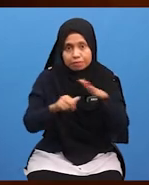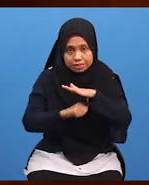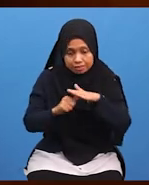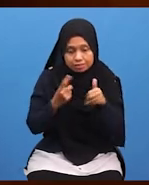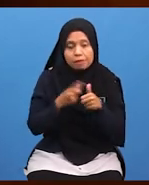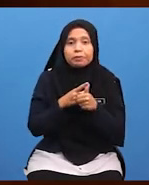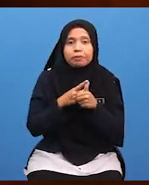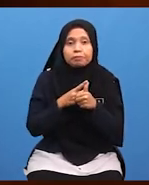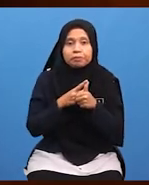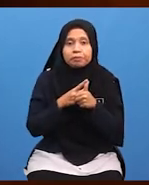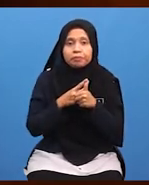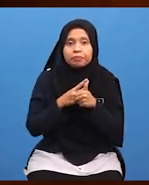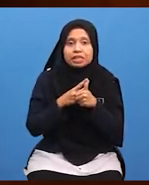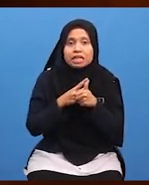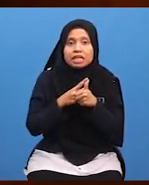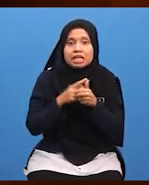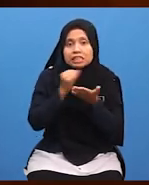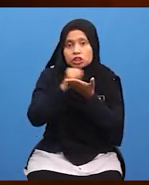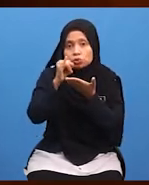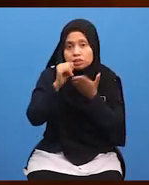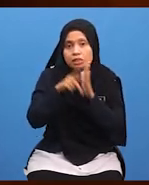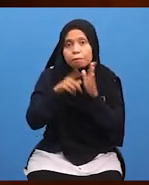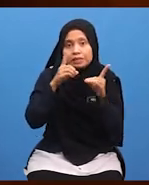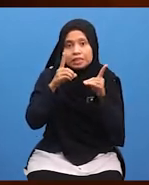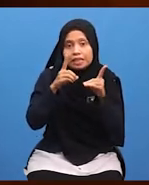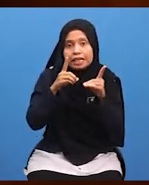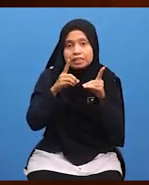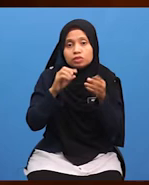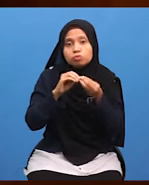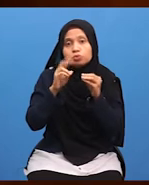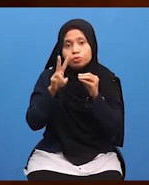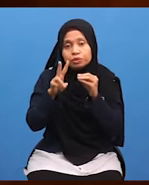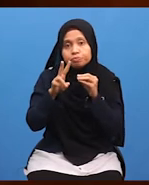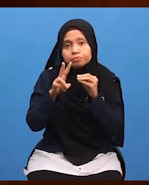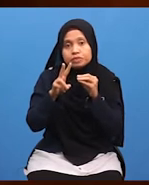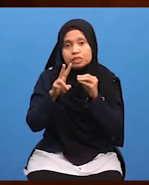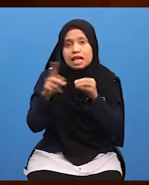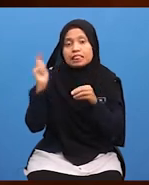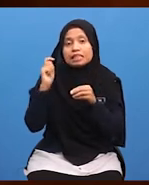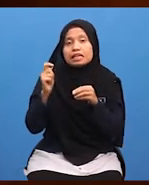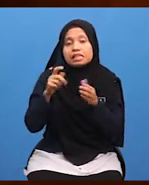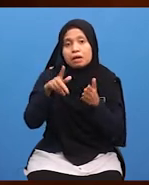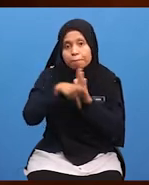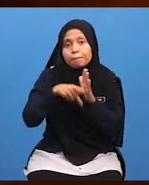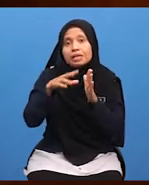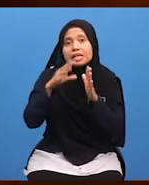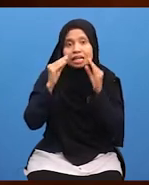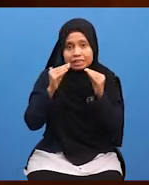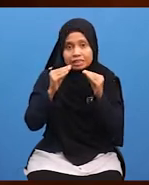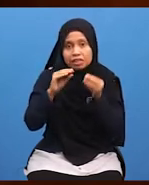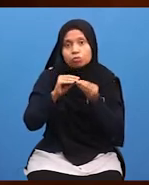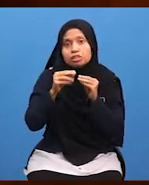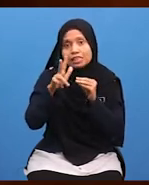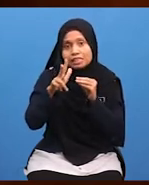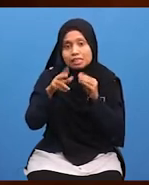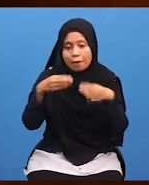pertama, institusi pendidikan dan bentuk pengajaran, yang kedua, tenaga pengajar, yang ketiga,